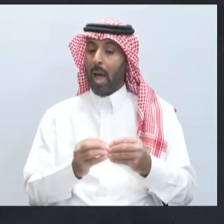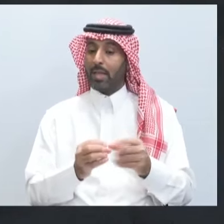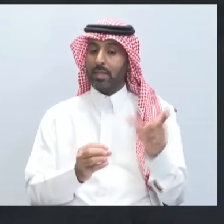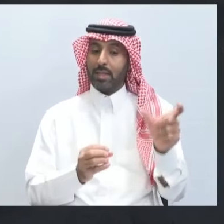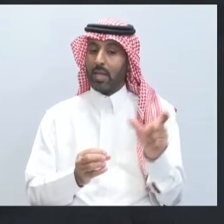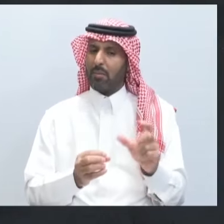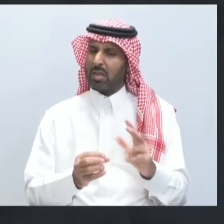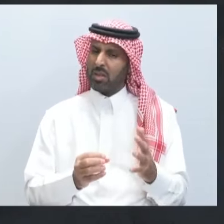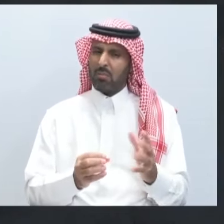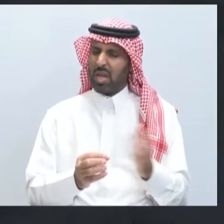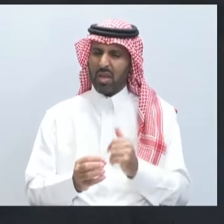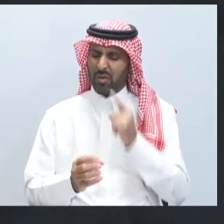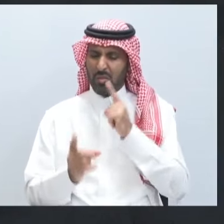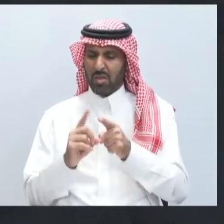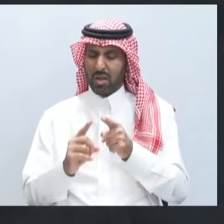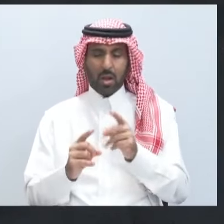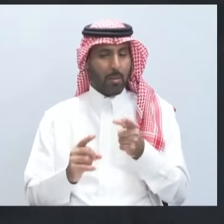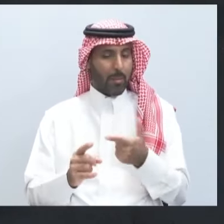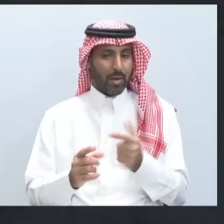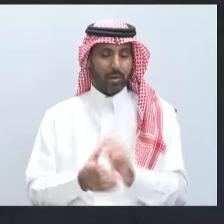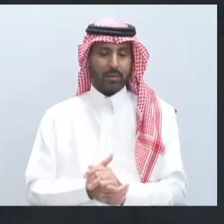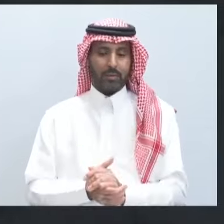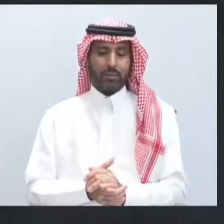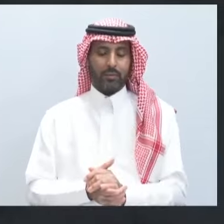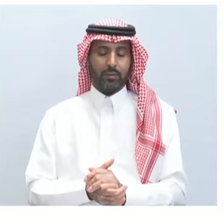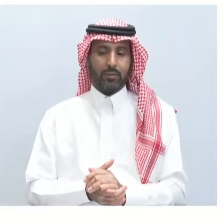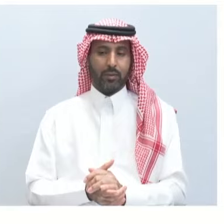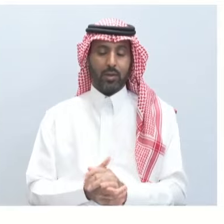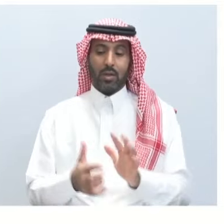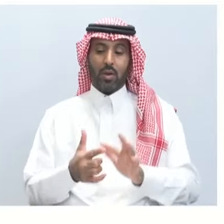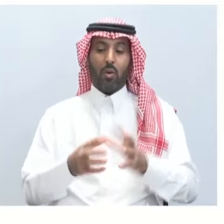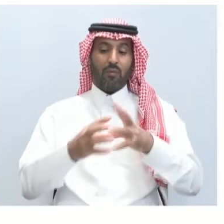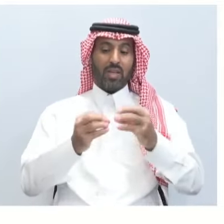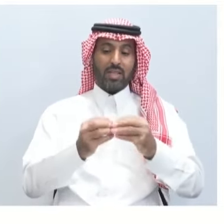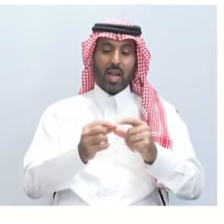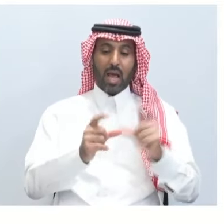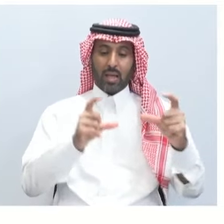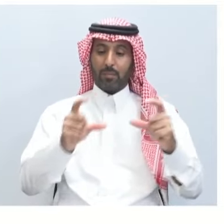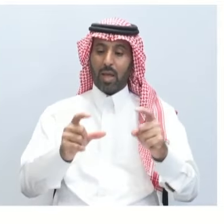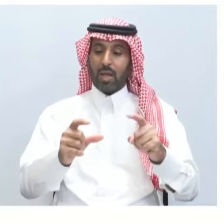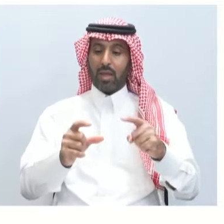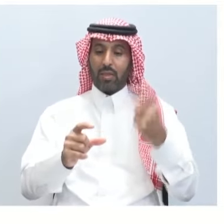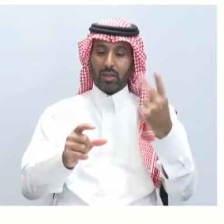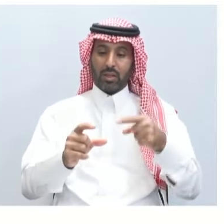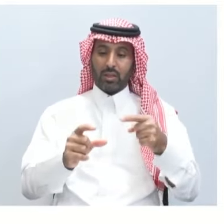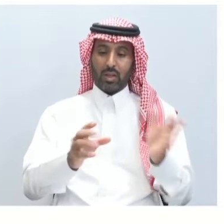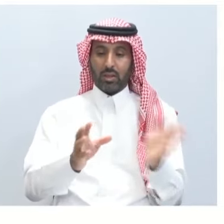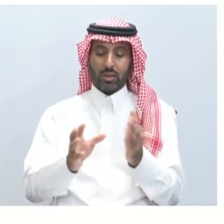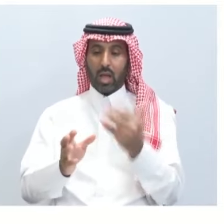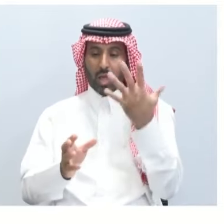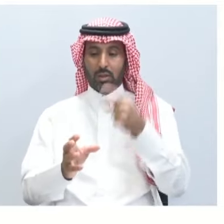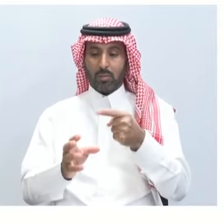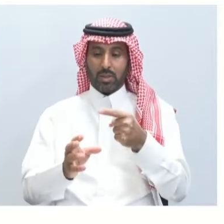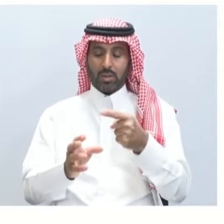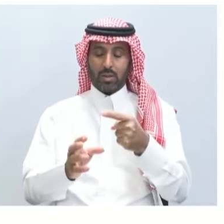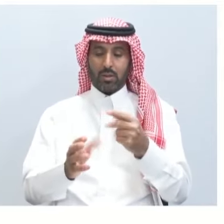تشكل على البعض معرفه المراد بها ومعناها ايضا سنفس الايات من الايه الثاني عشر وحتى الايه ال 15م عشر